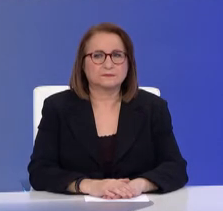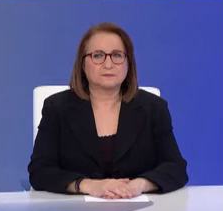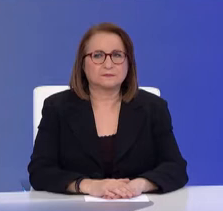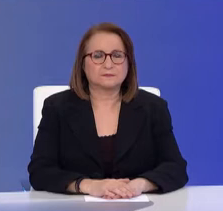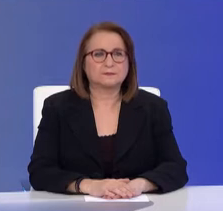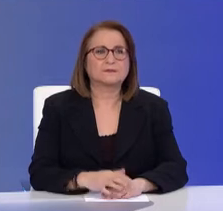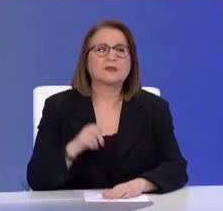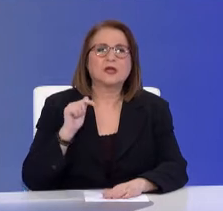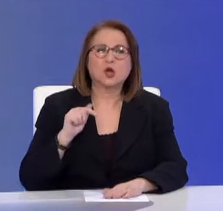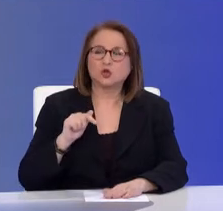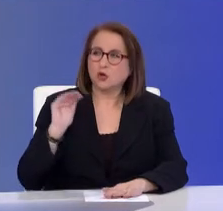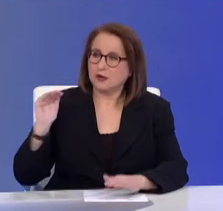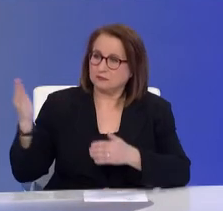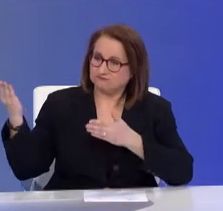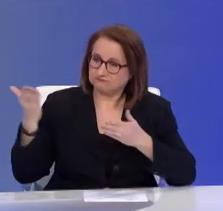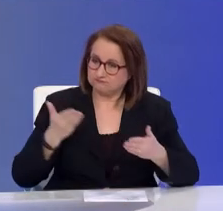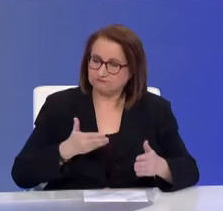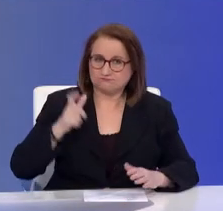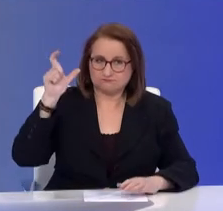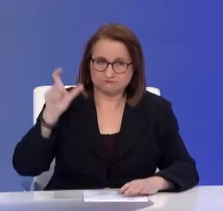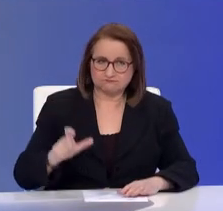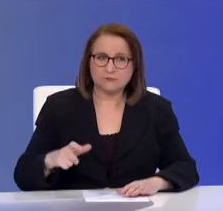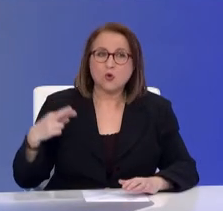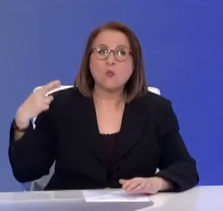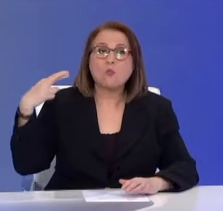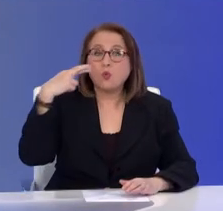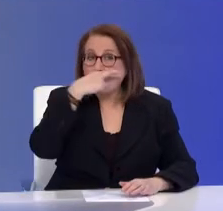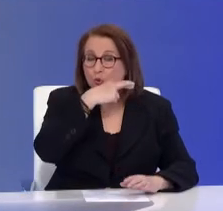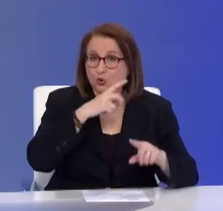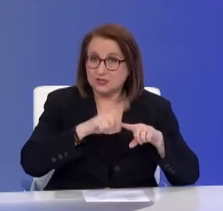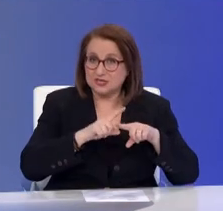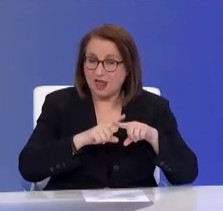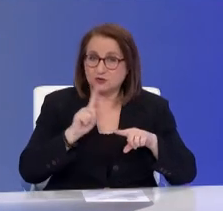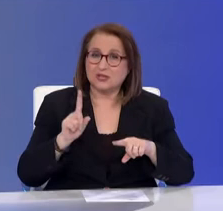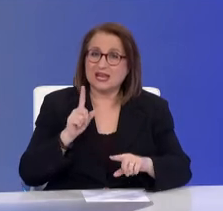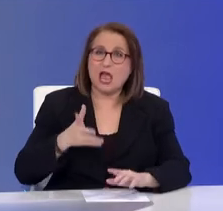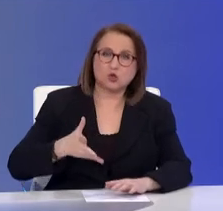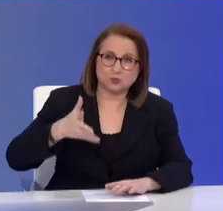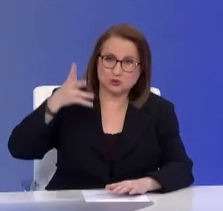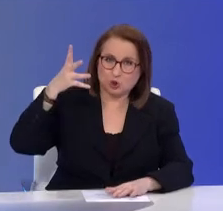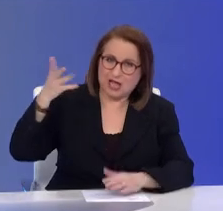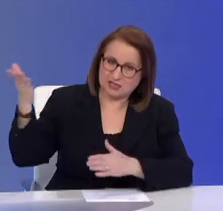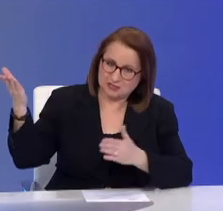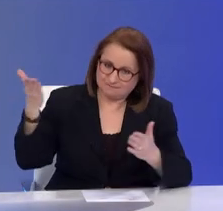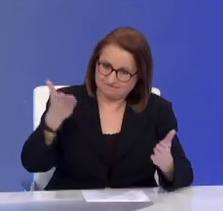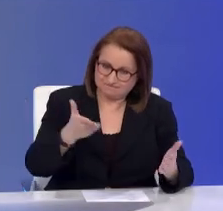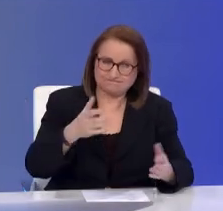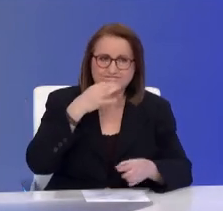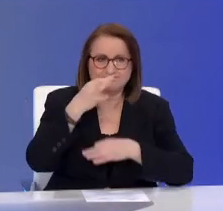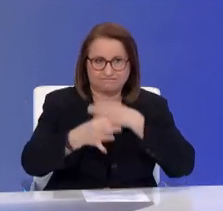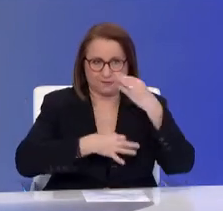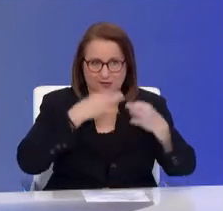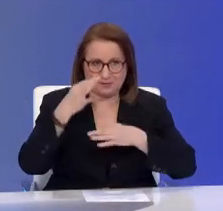Και τώρα στην αυτού εξοχότητα τον Πρωθυπουργό της Ελλάδος, κύριο Κυριάκο Μητσοτάκη, που καλείται στο